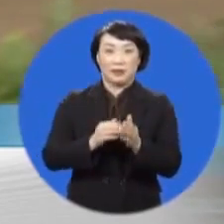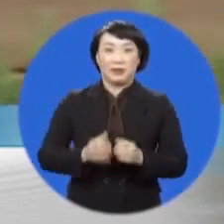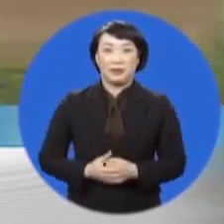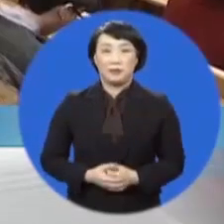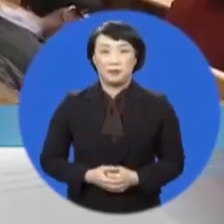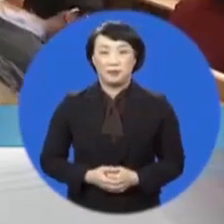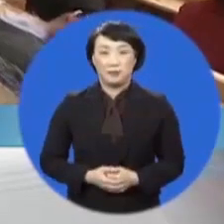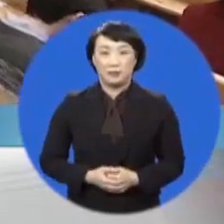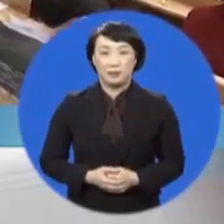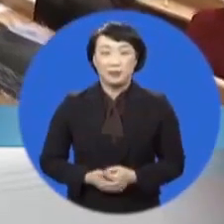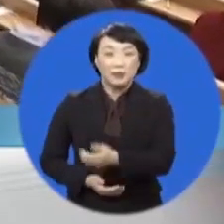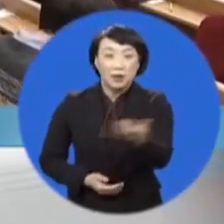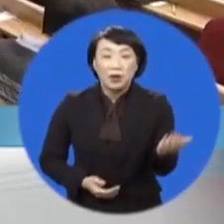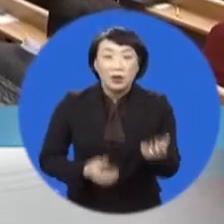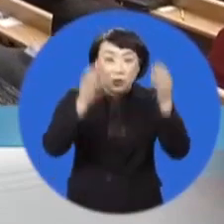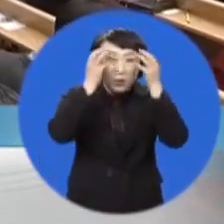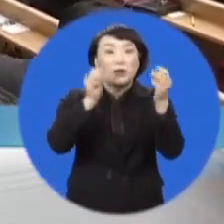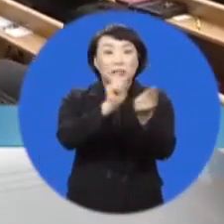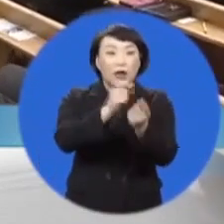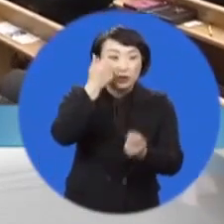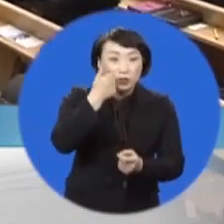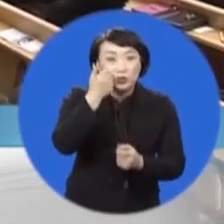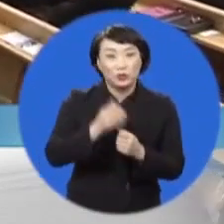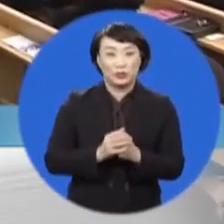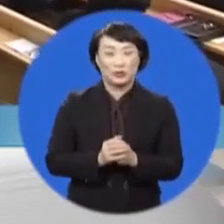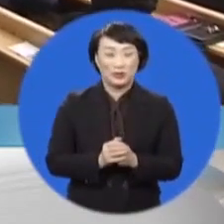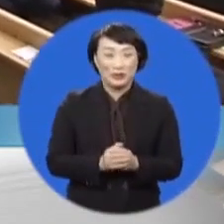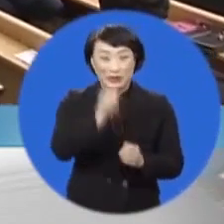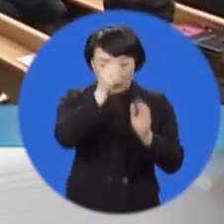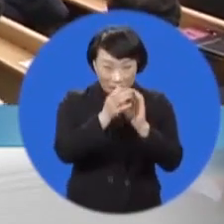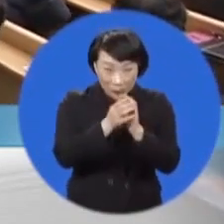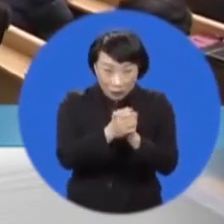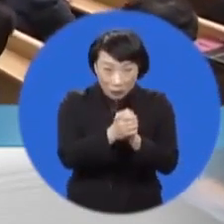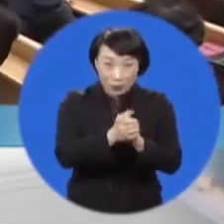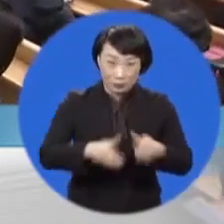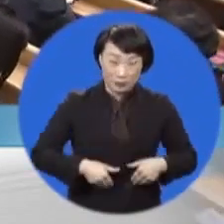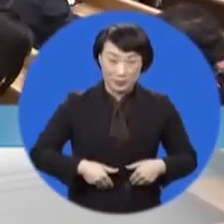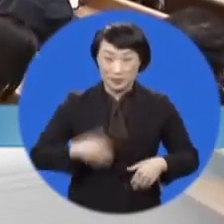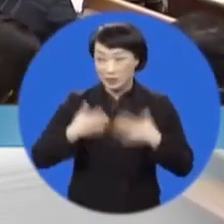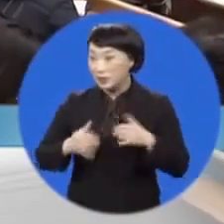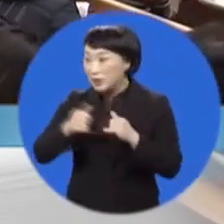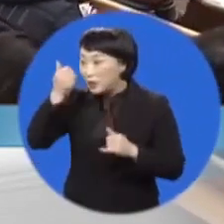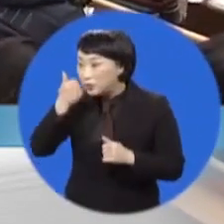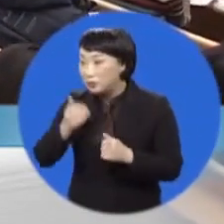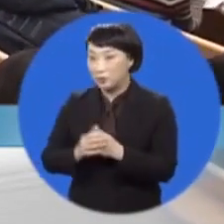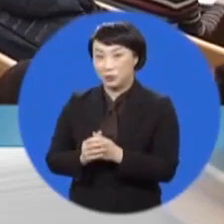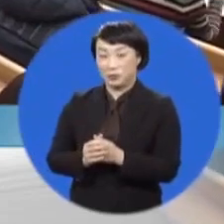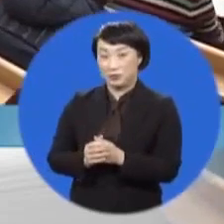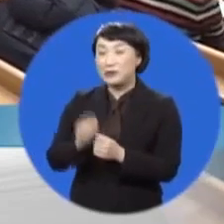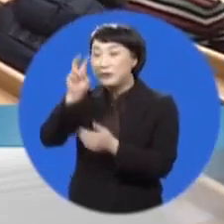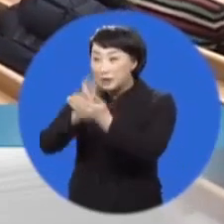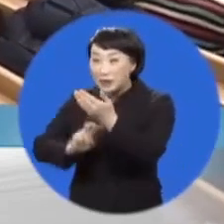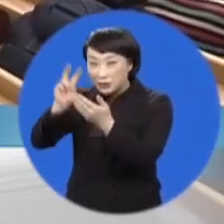합니다 너희 중에 고난 당하는 자가 있느냐 저는 기도할 것이요 즐거워하는 자가 있느냐 저는